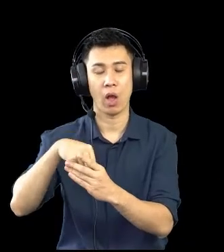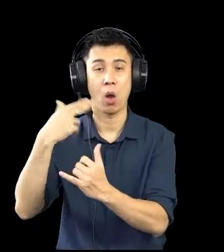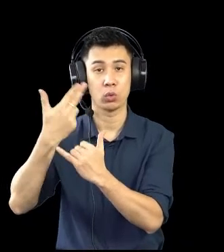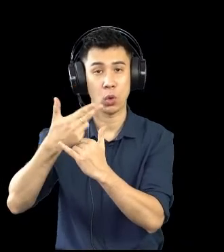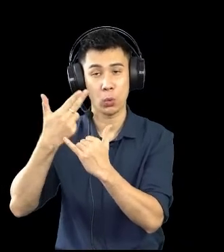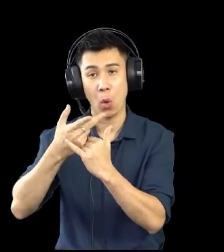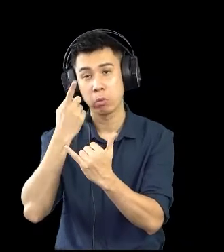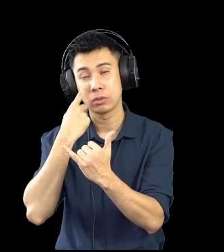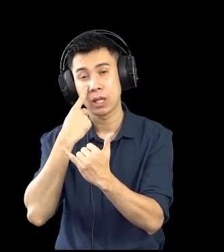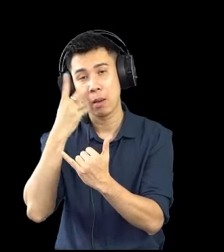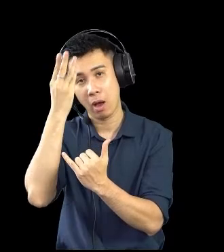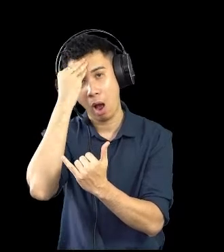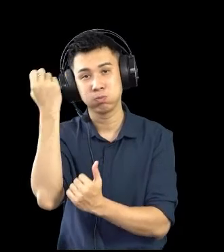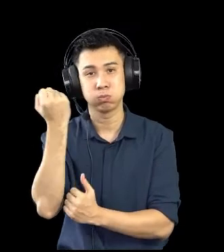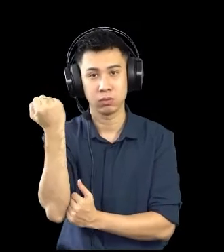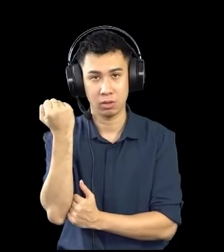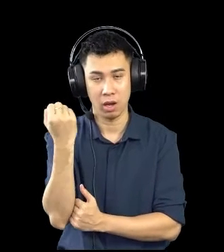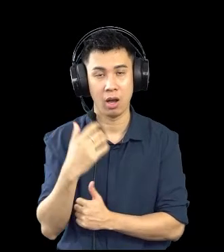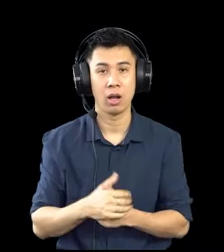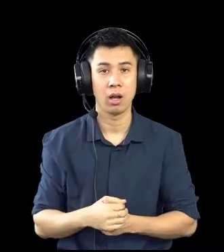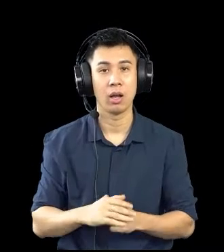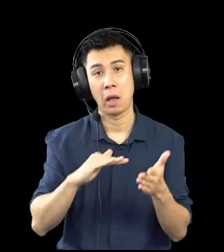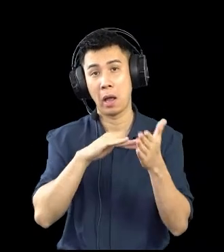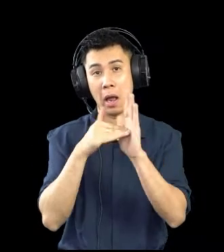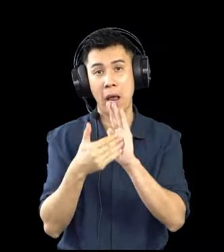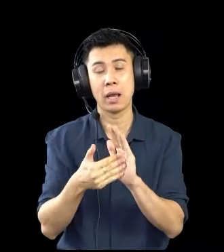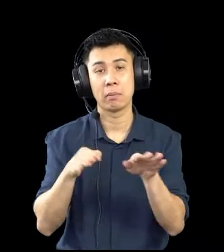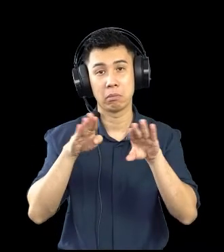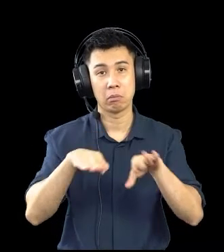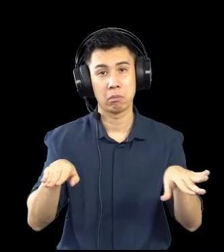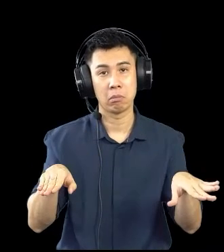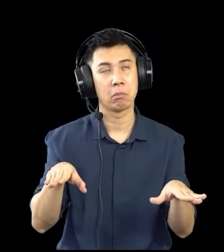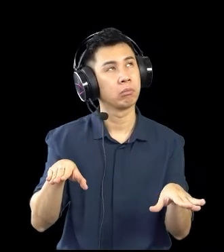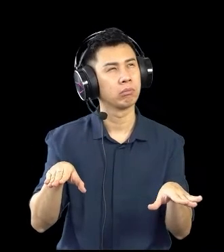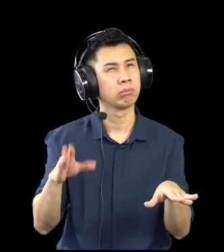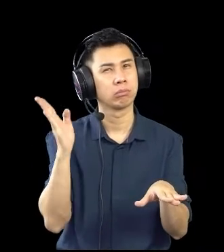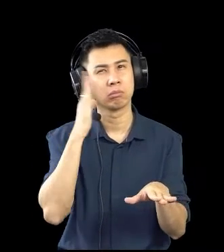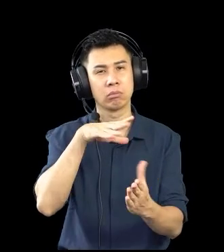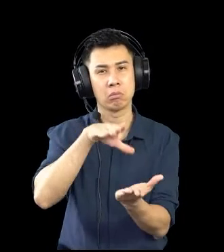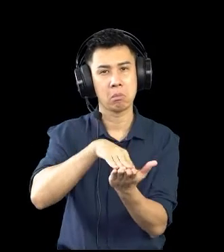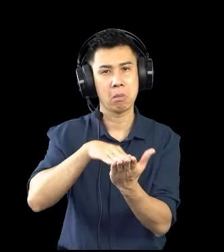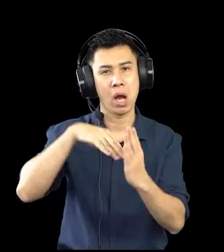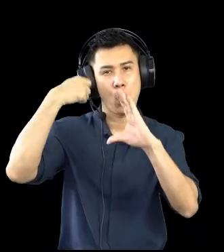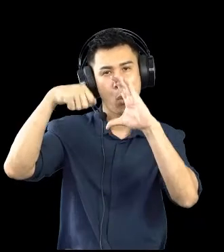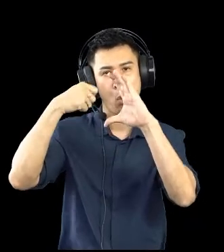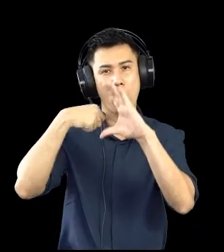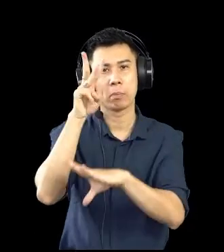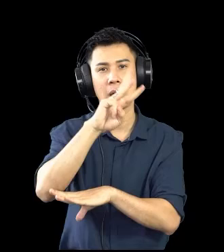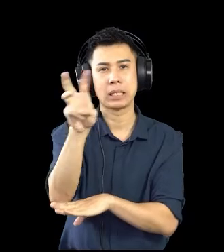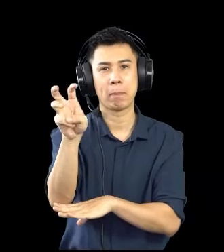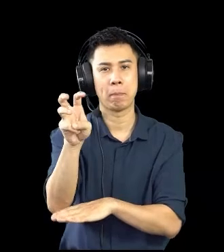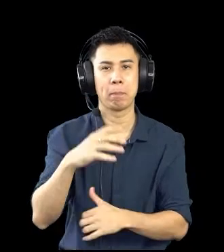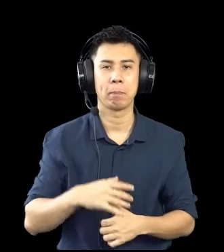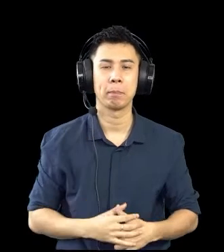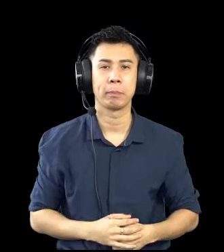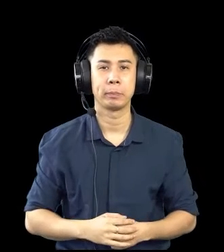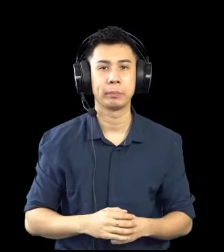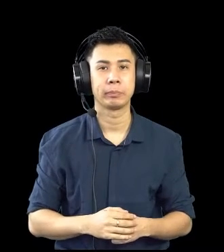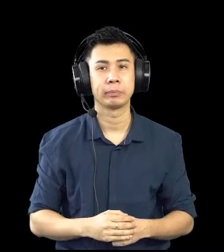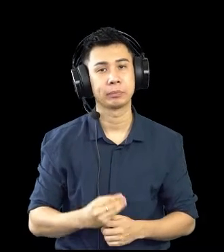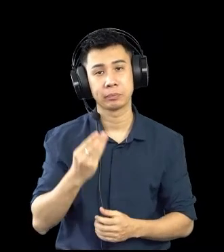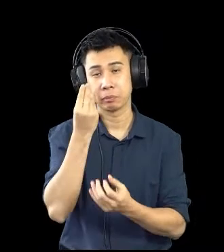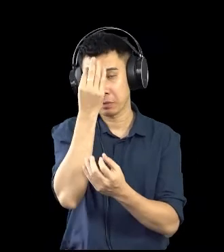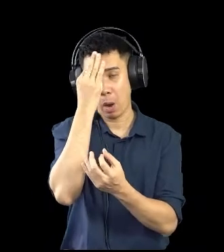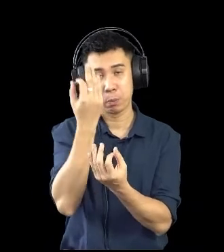em và các bạn có thể học được. Và bọn em có tổng cộng là hơn 300 cái video đã nằm trên online đấy, thì các bạn có thể miễn